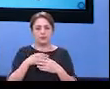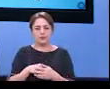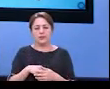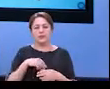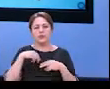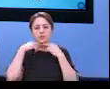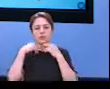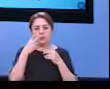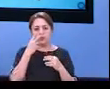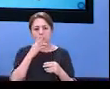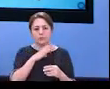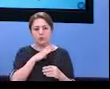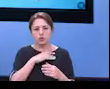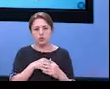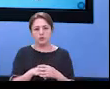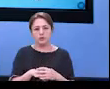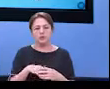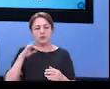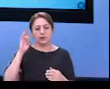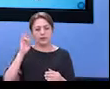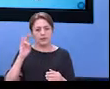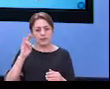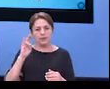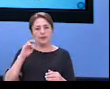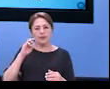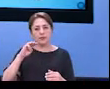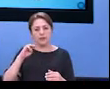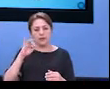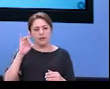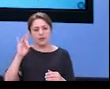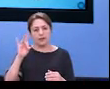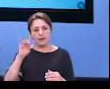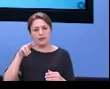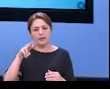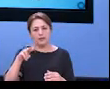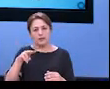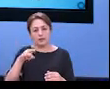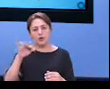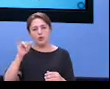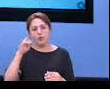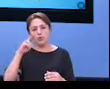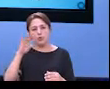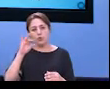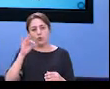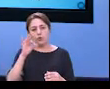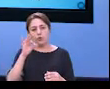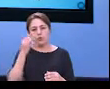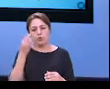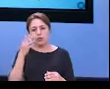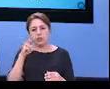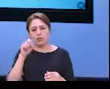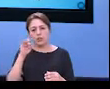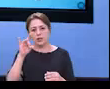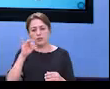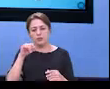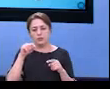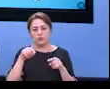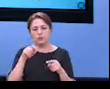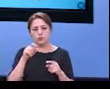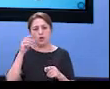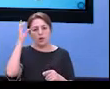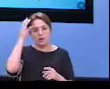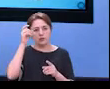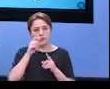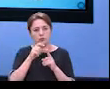bergan bo'lsangiz, N, T, R, L undoshlari ushbu hikmatli